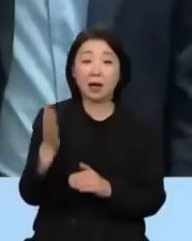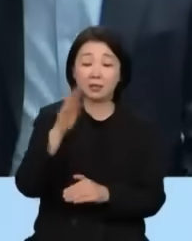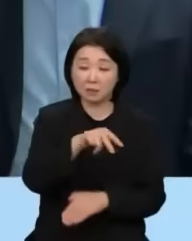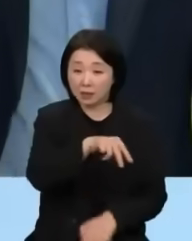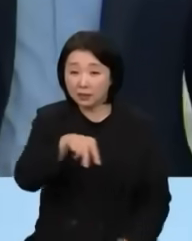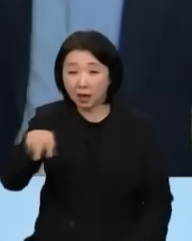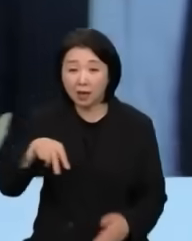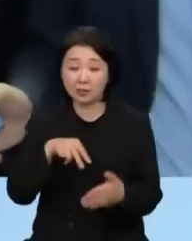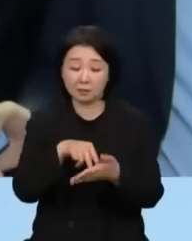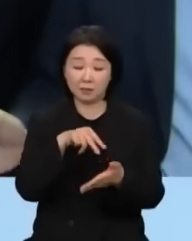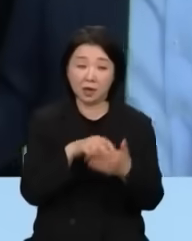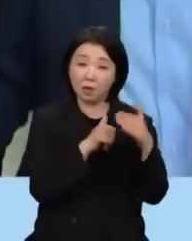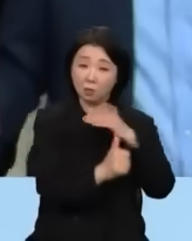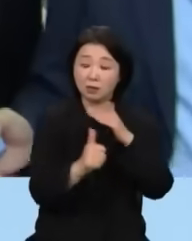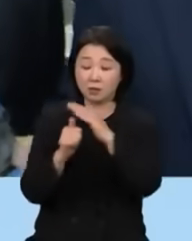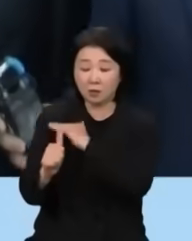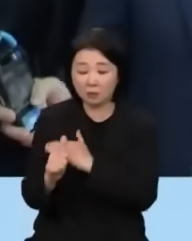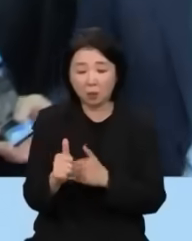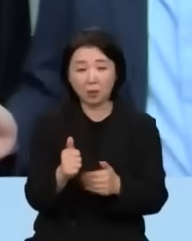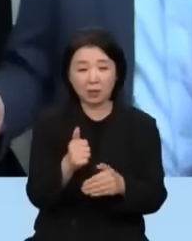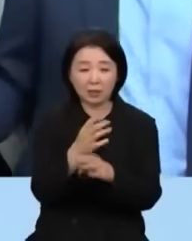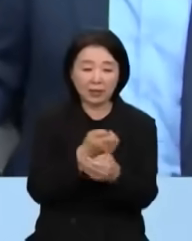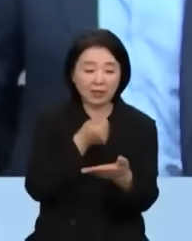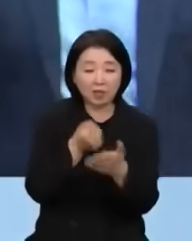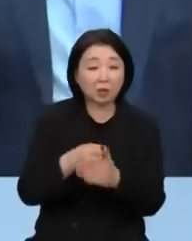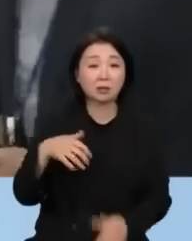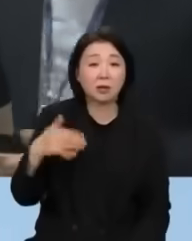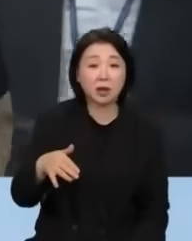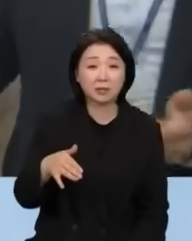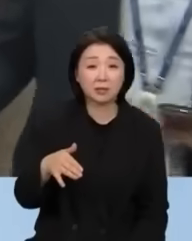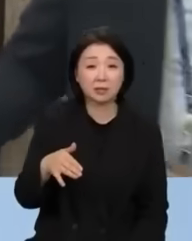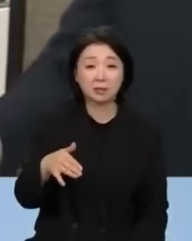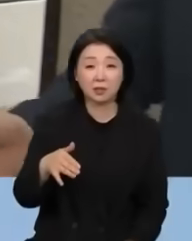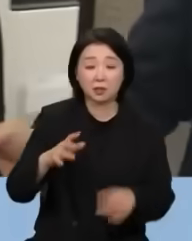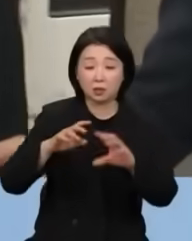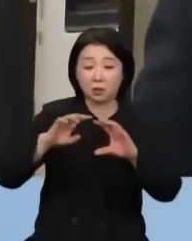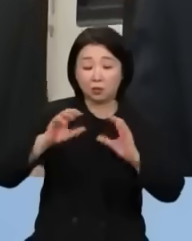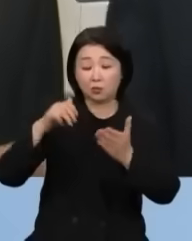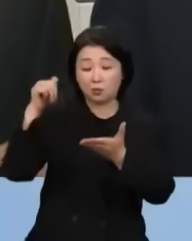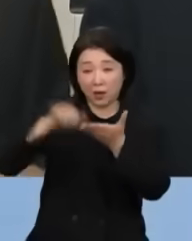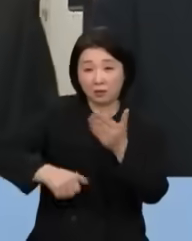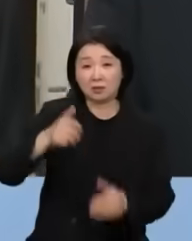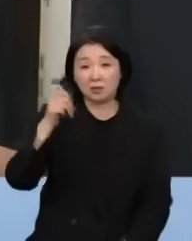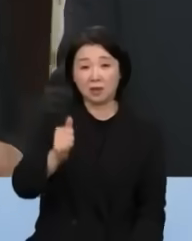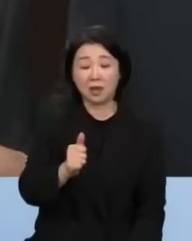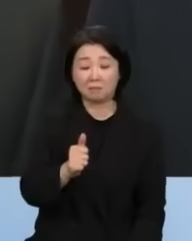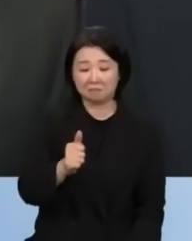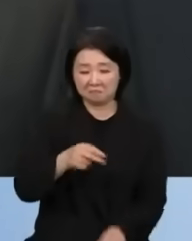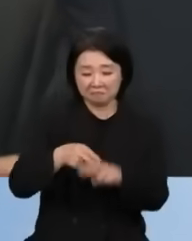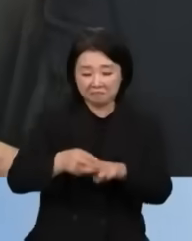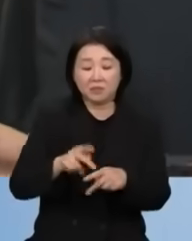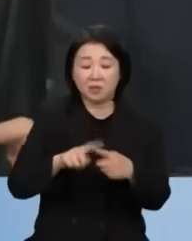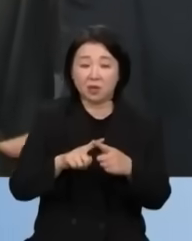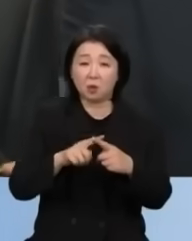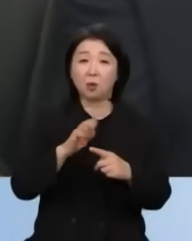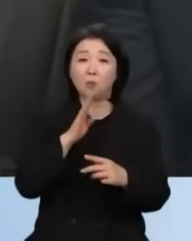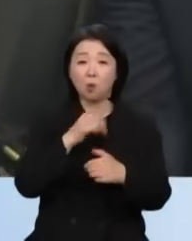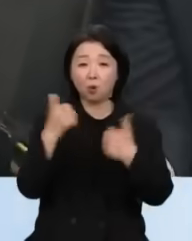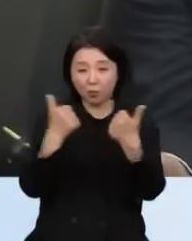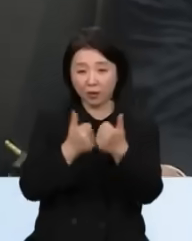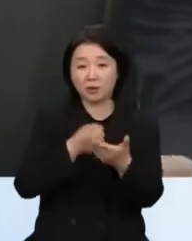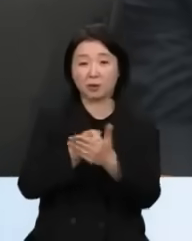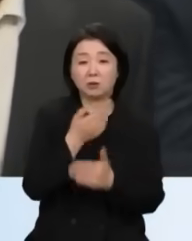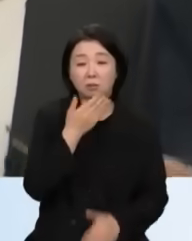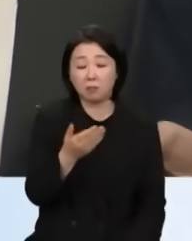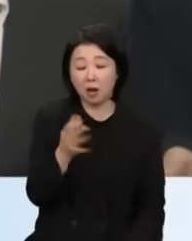양당 원내대표가 의사 일정에 합의하지 못하더라도 김진표 국회의장이 직권으로 본회의 일정을 잡을 수는 있습니다. 그래서 홍